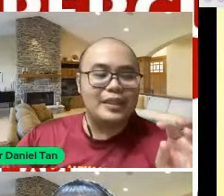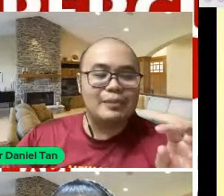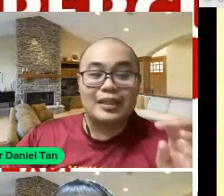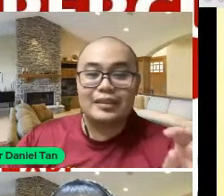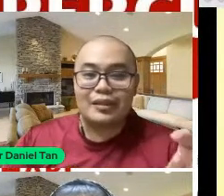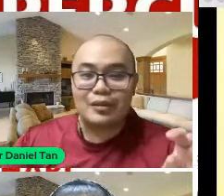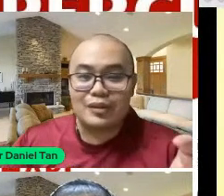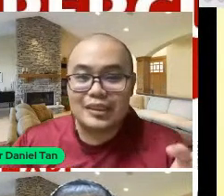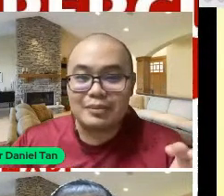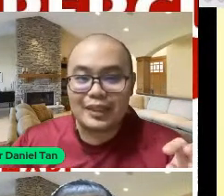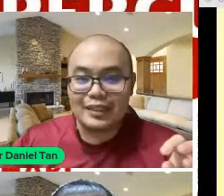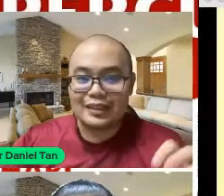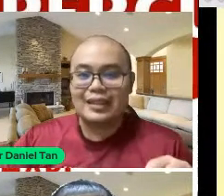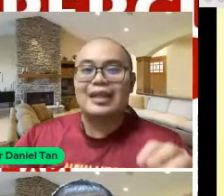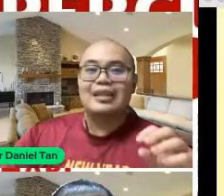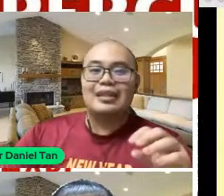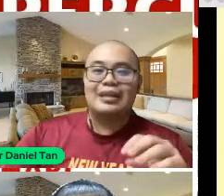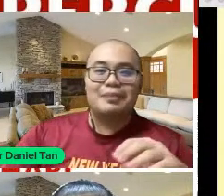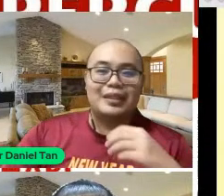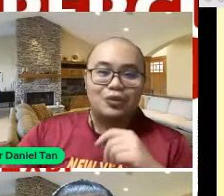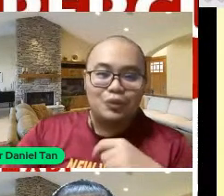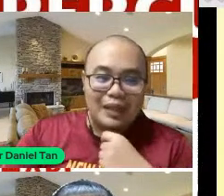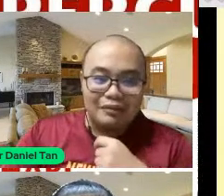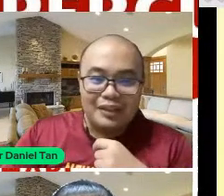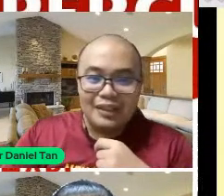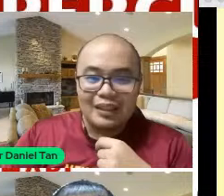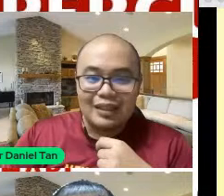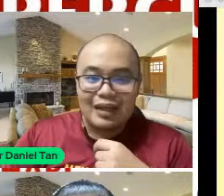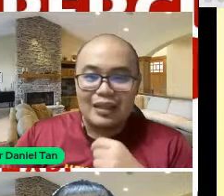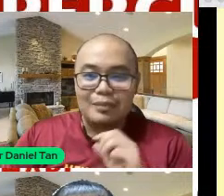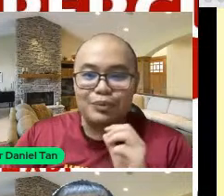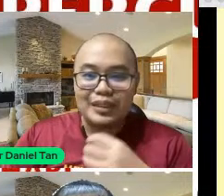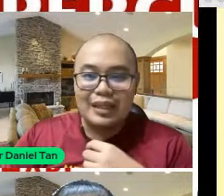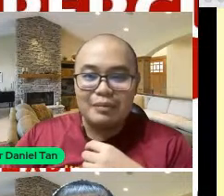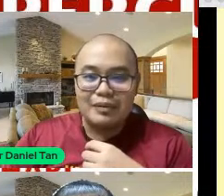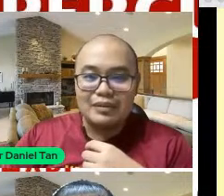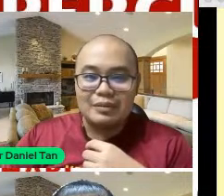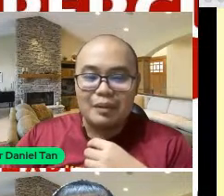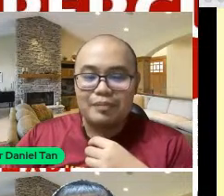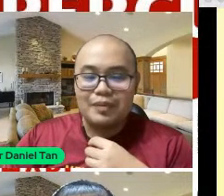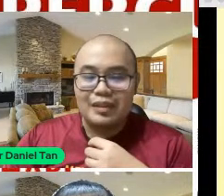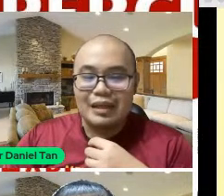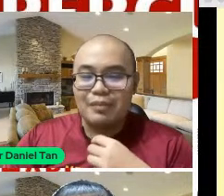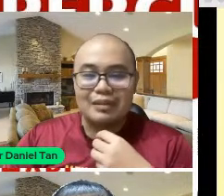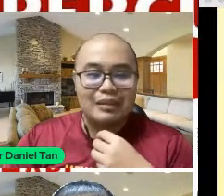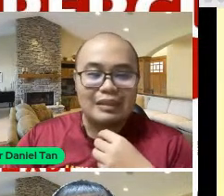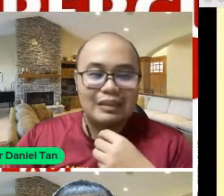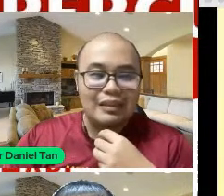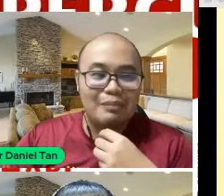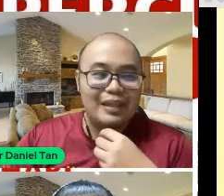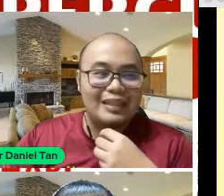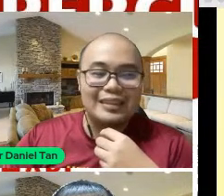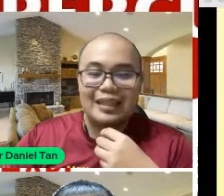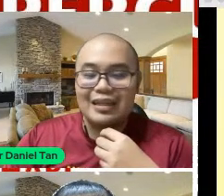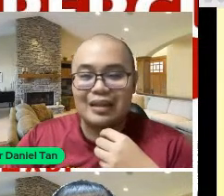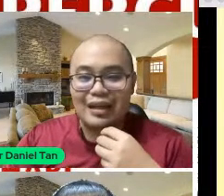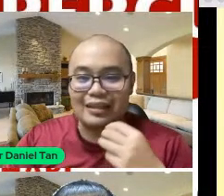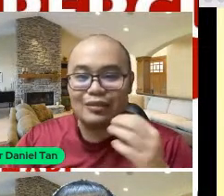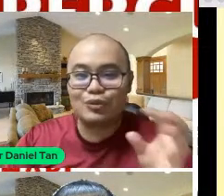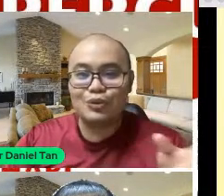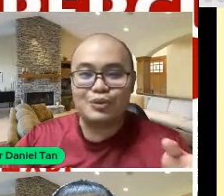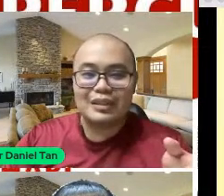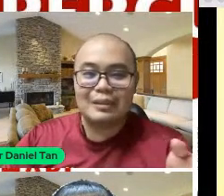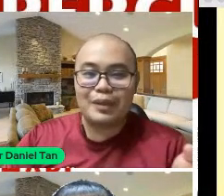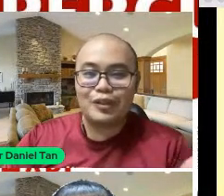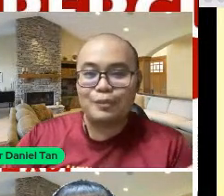benda-benda teknologi bahkan dan Pada suatu hari Ibu saya sebab jam bekerja melihat saya